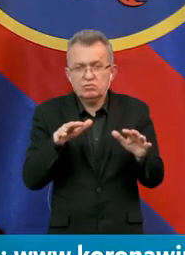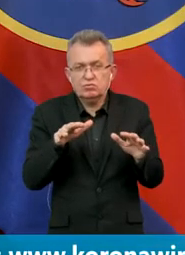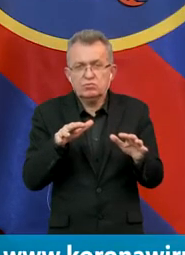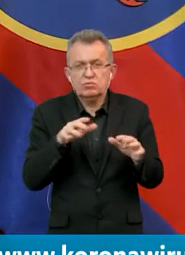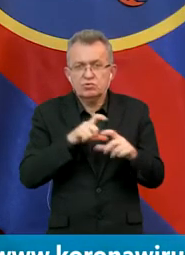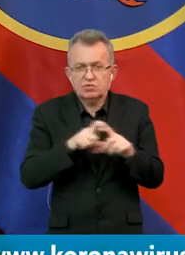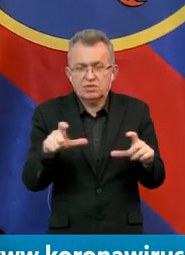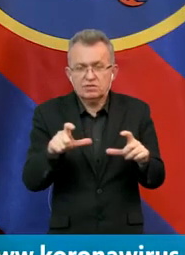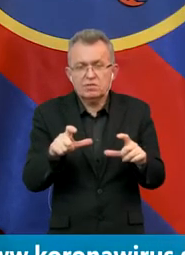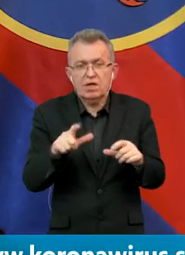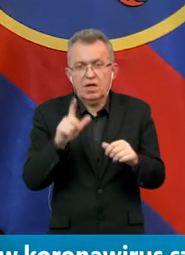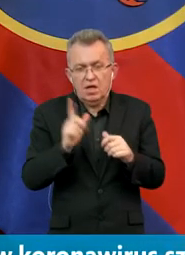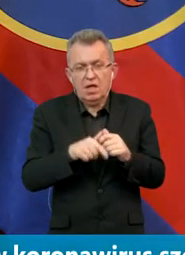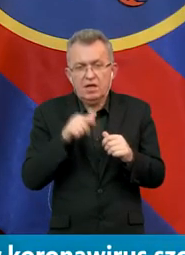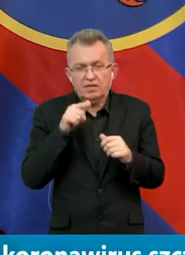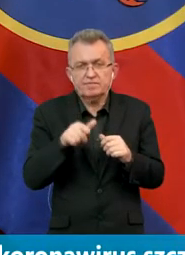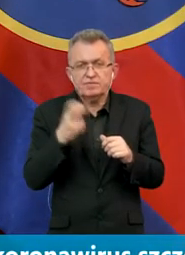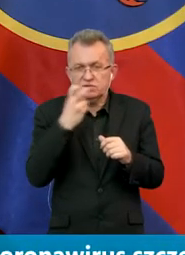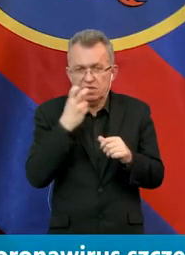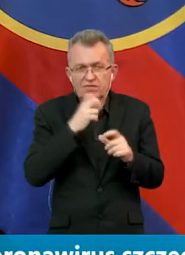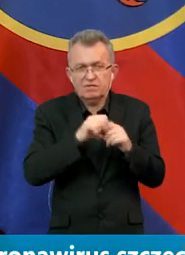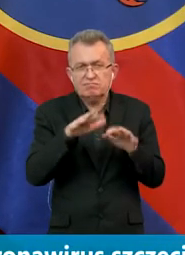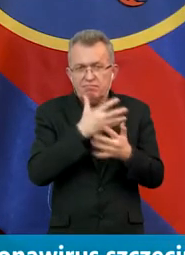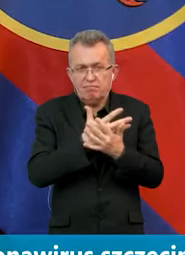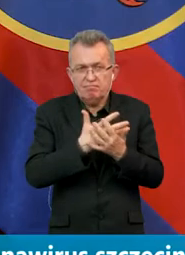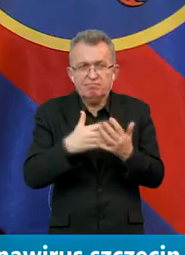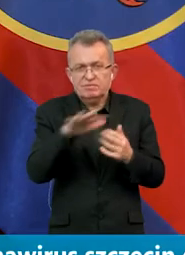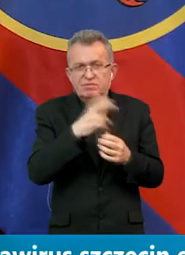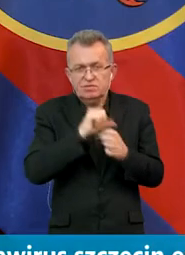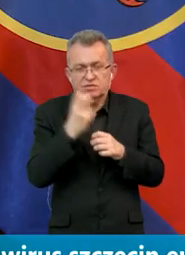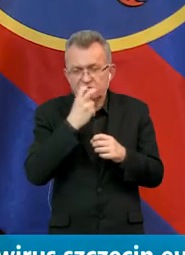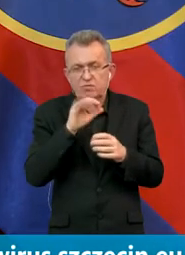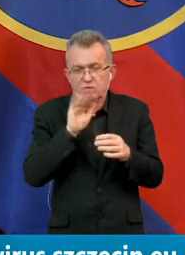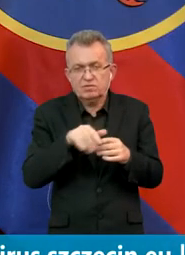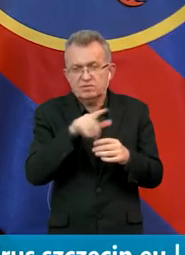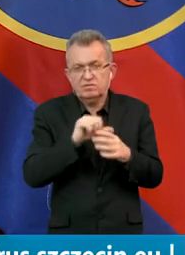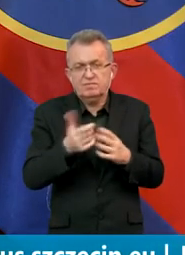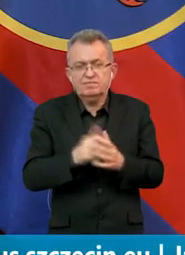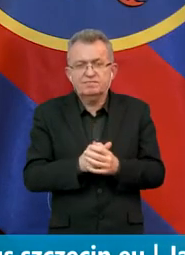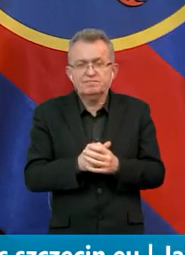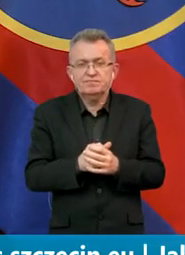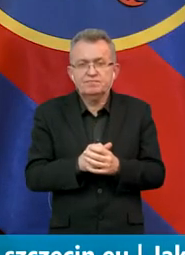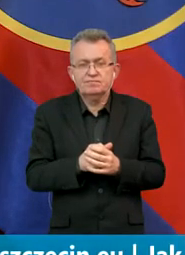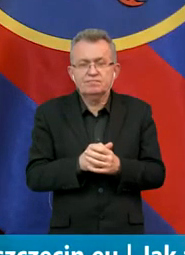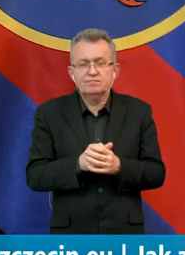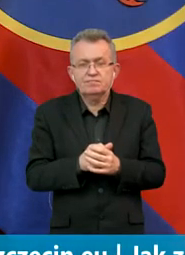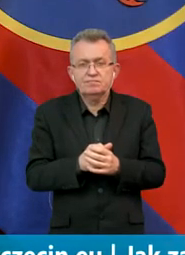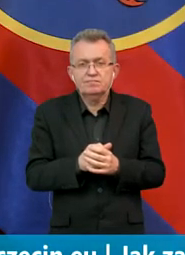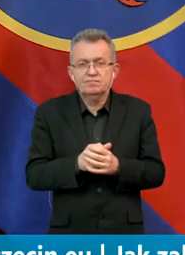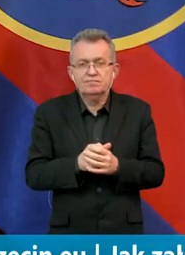sporo czasu, ale teren jest ciekawy i myślę, że może służyć celom inwestycyjnym.